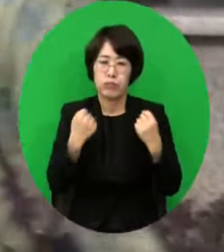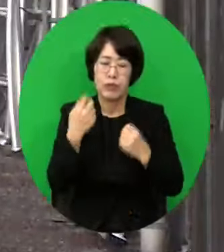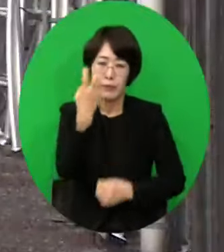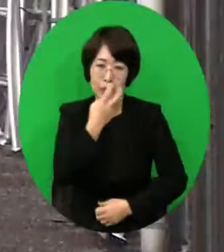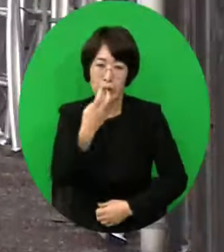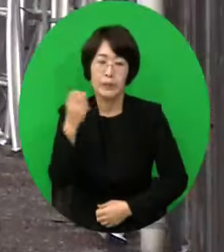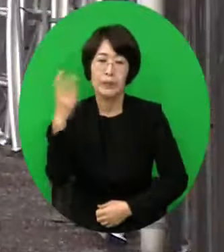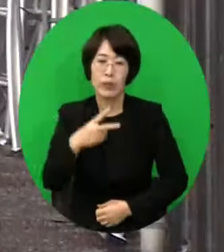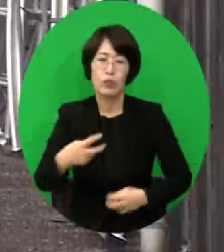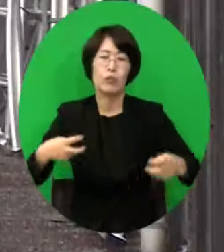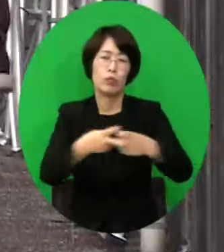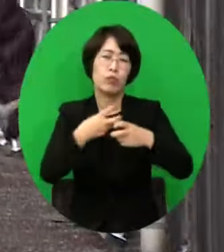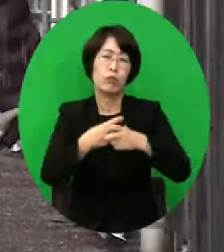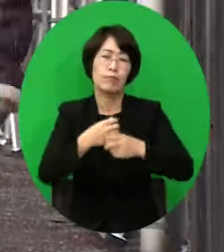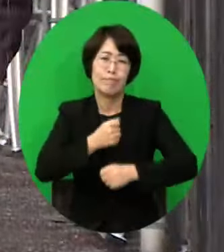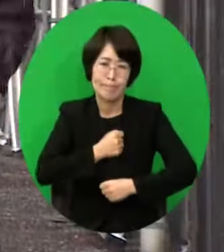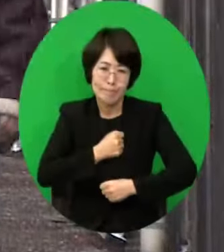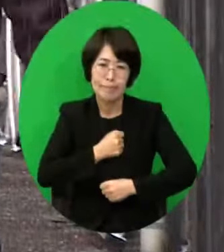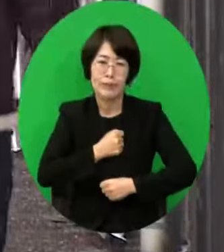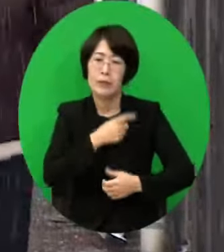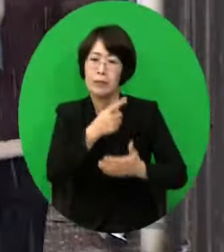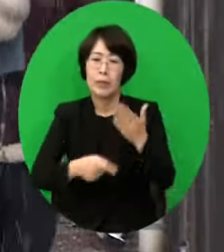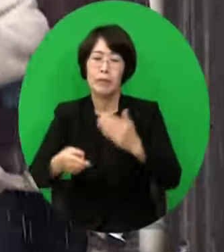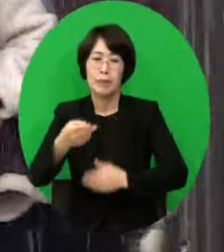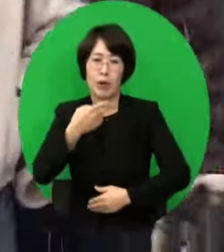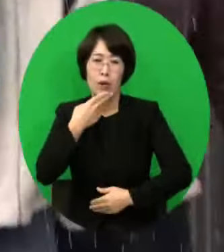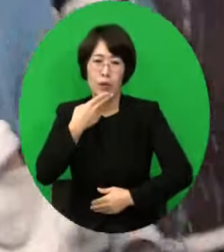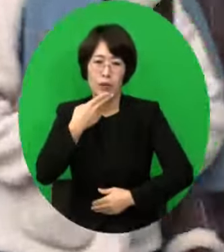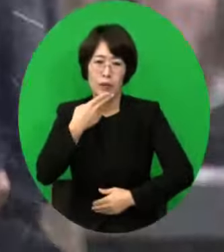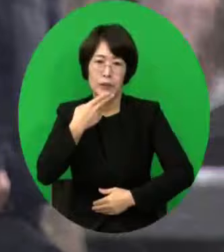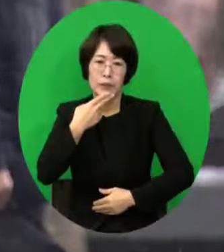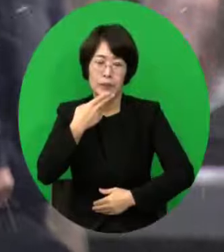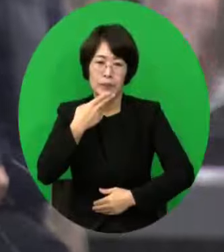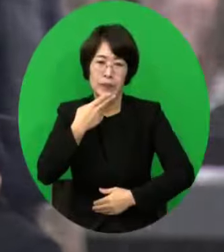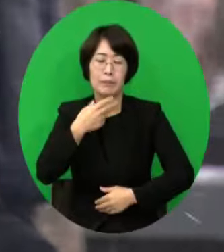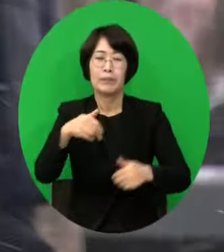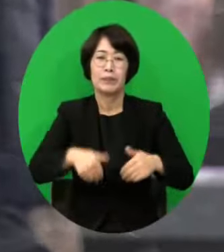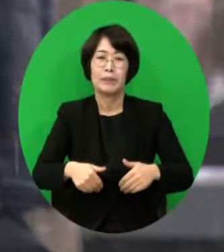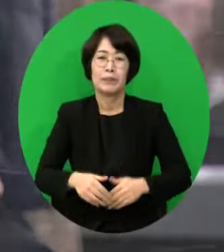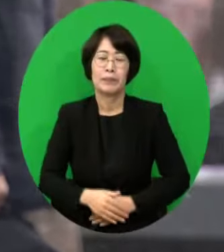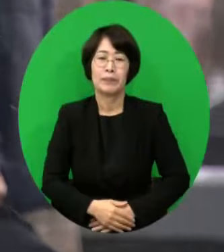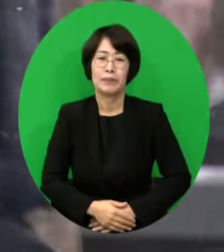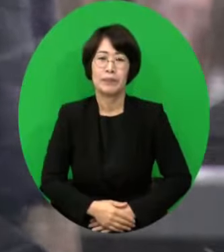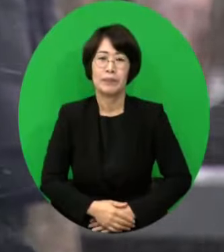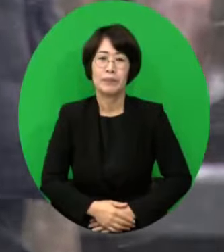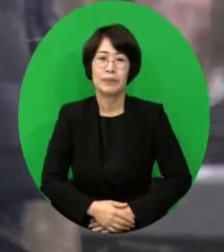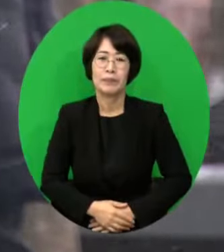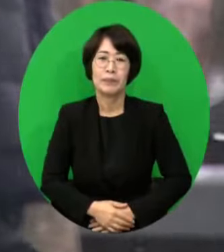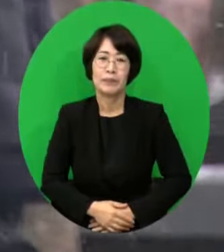함께 교통 안전과 시설물 등의 피해가 없도록 각별한 주의가 필요합니다. MBC 뉴스 안준호입니다.